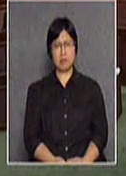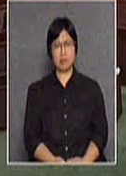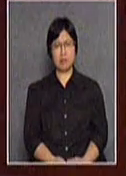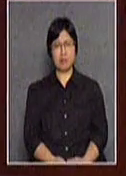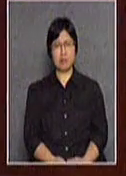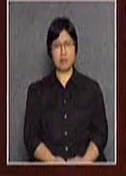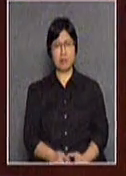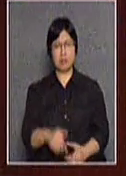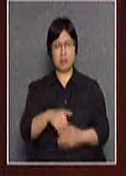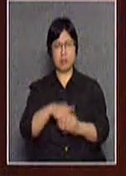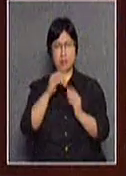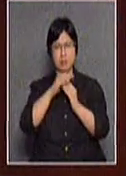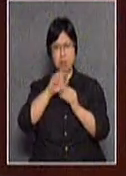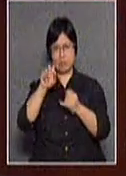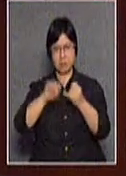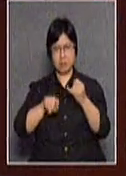停止表決顯示結果。